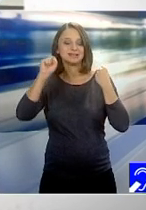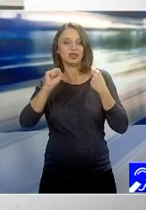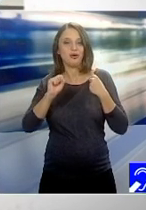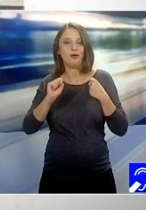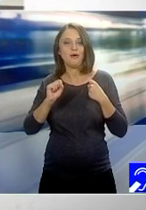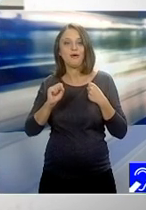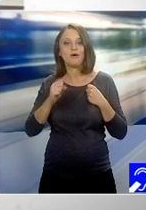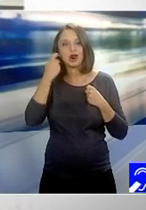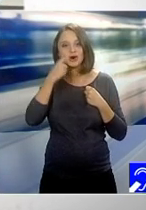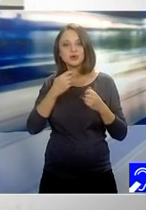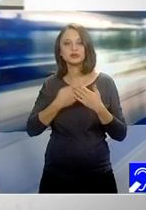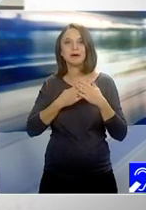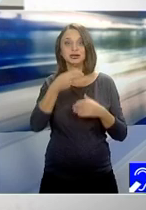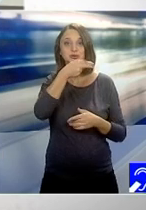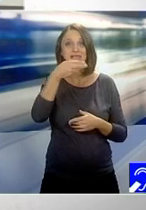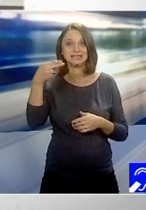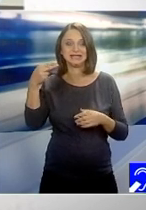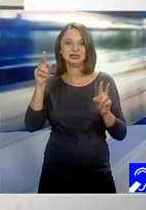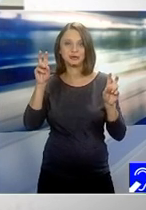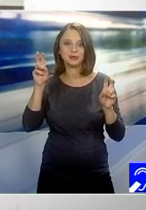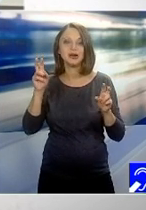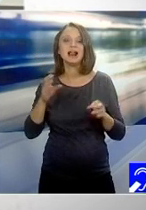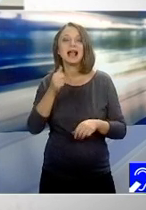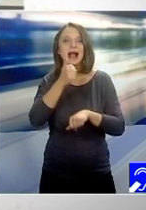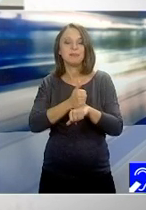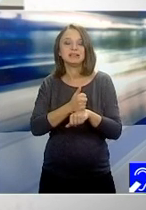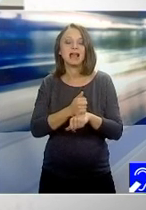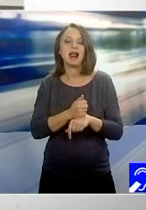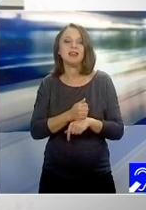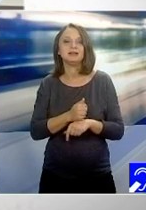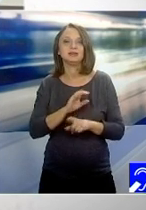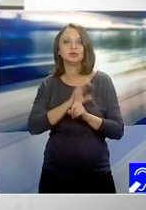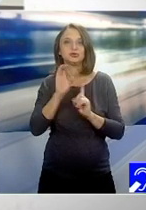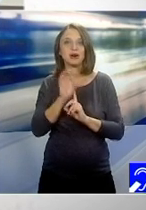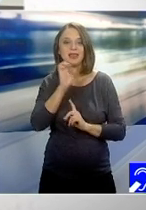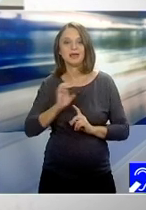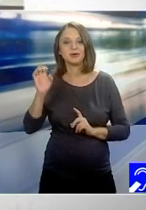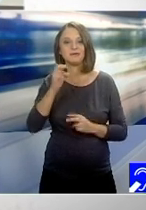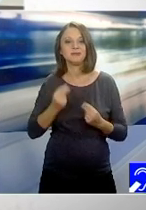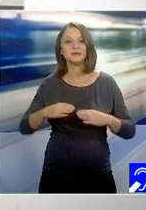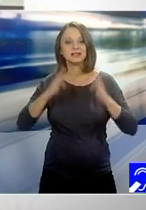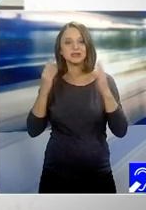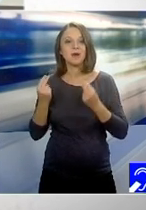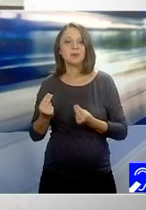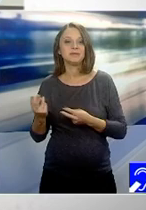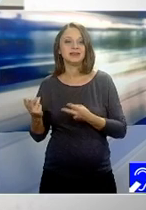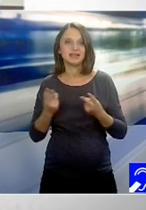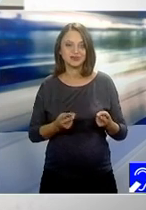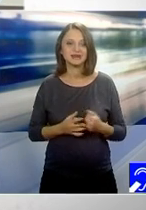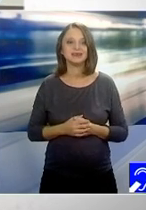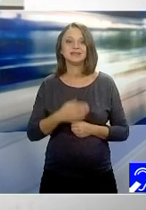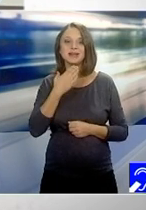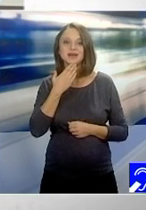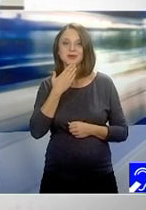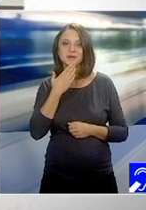Clujului pentru titlul de capitală culturală europeană. Bună ziua și bine ați revenit! De